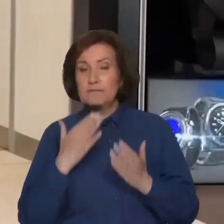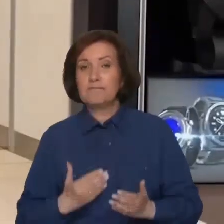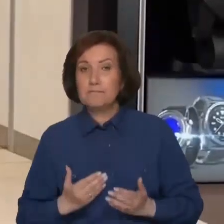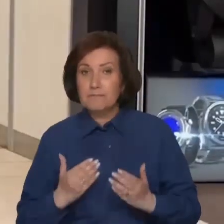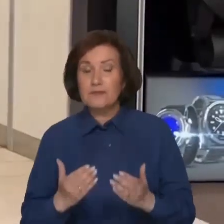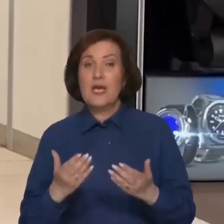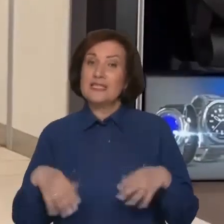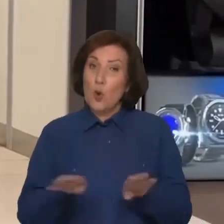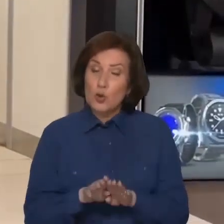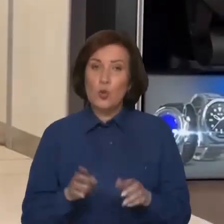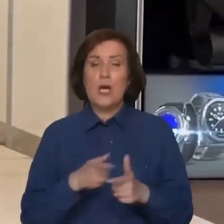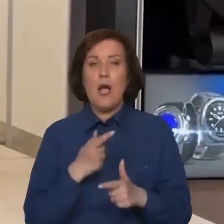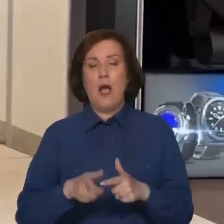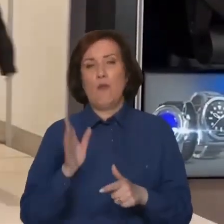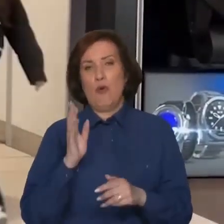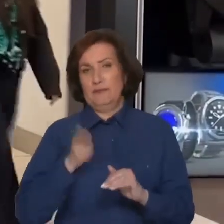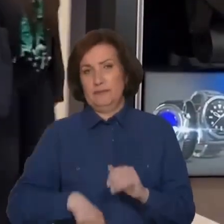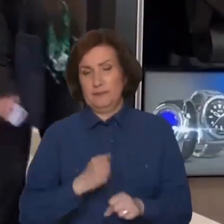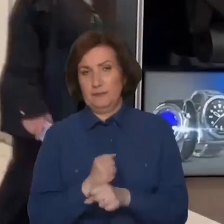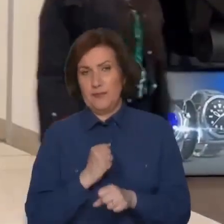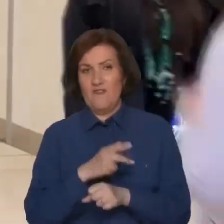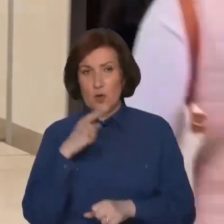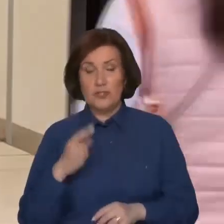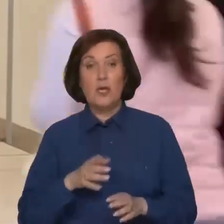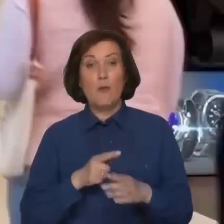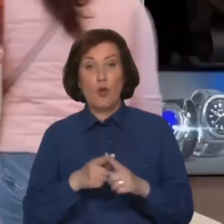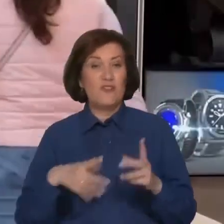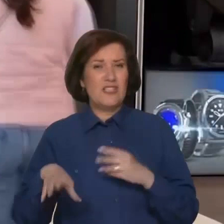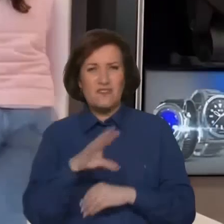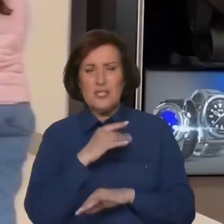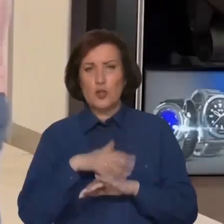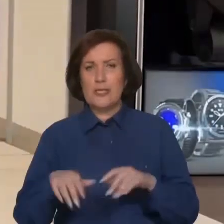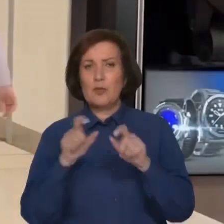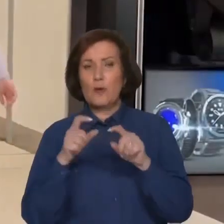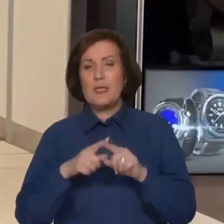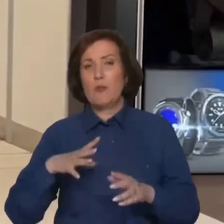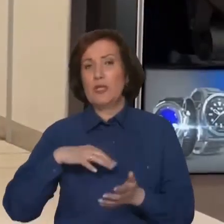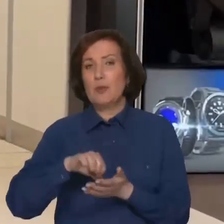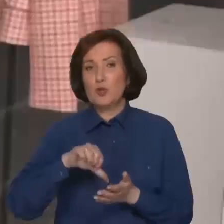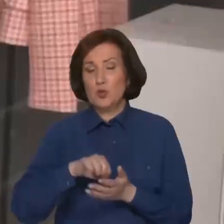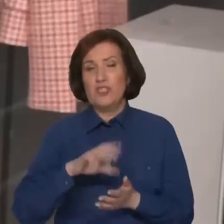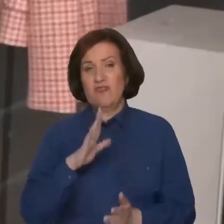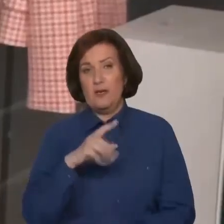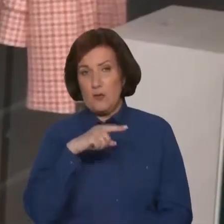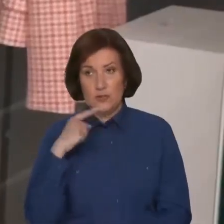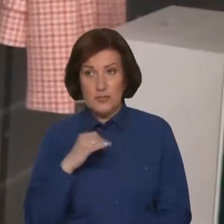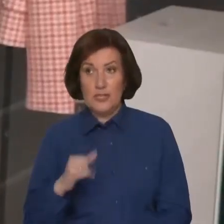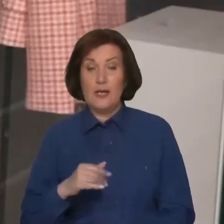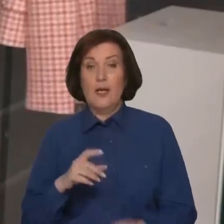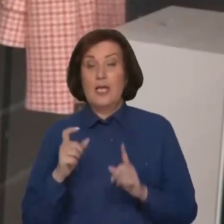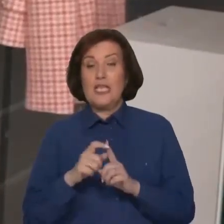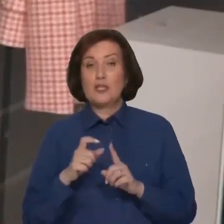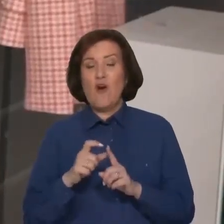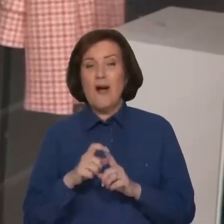або пообіцяли згорнути операційну діяльність в Росії. Приблизно половина від усіх іноземних компаній, які були присутні в РФ. За словами